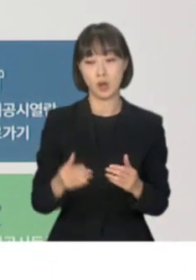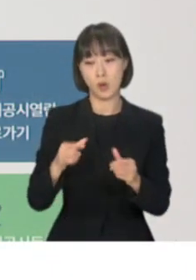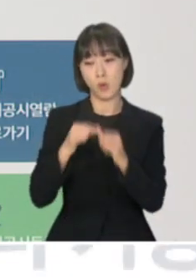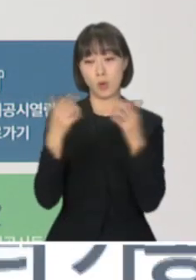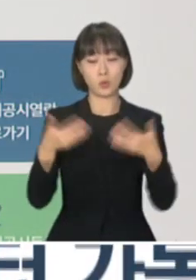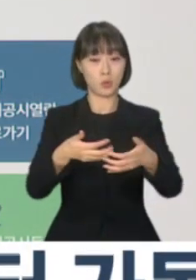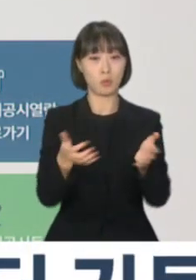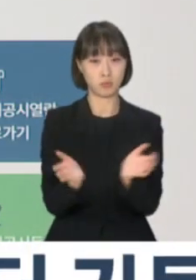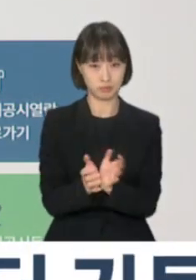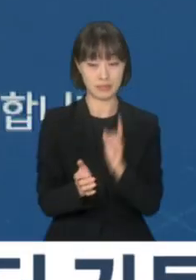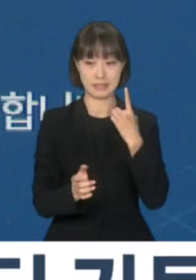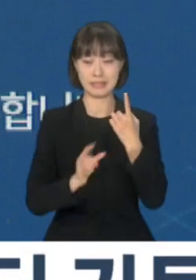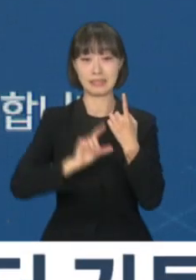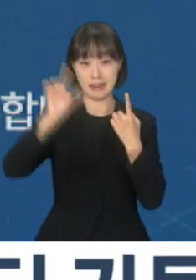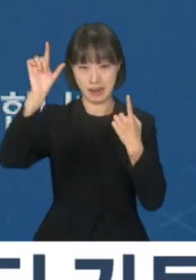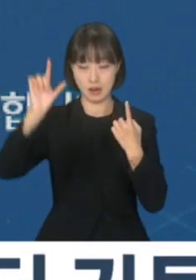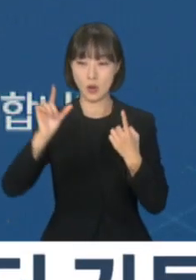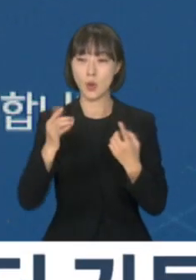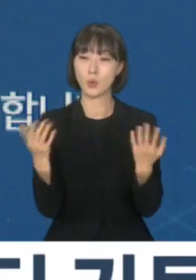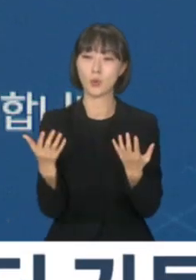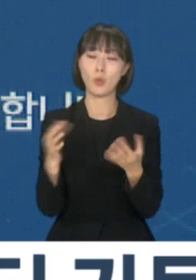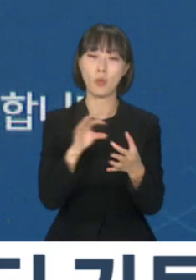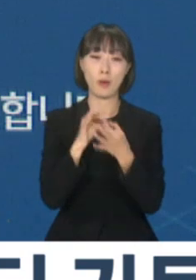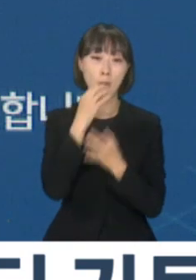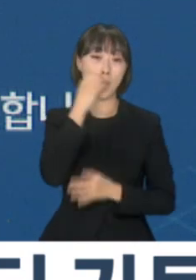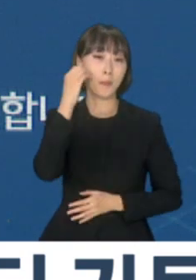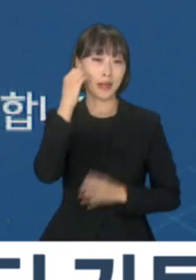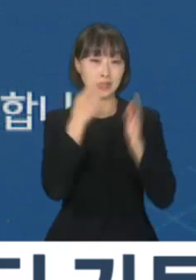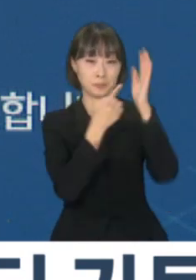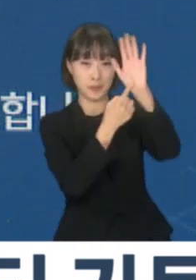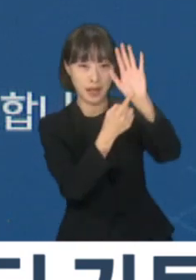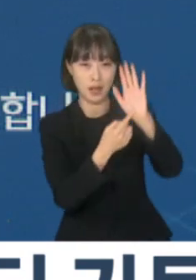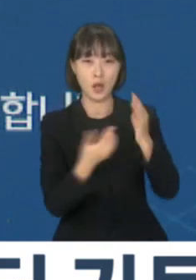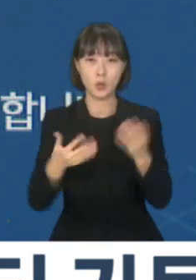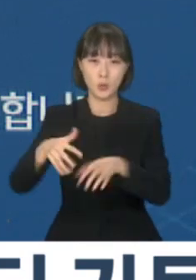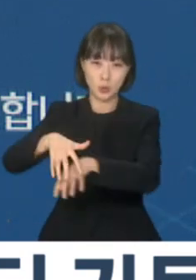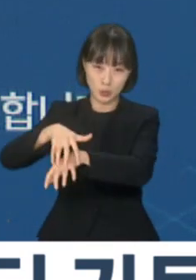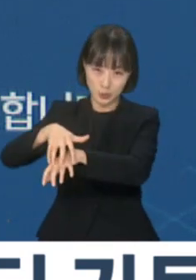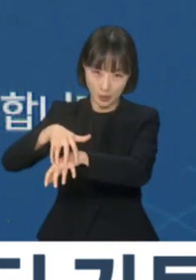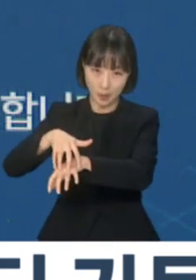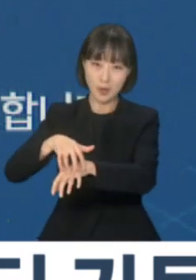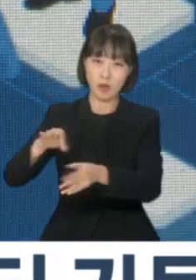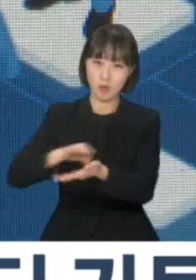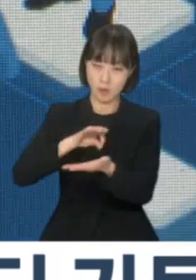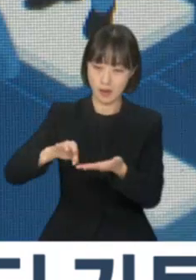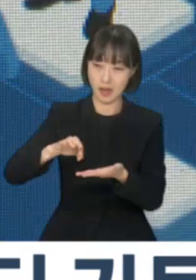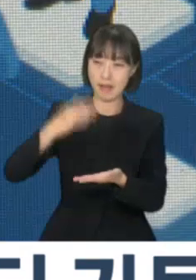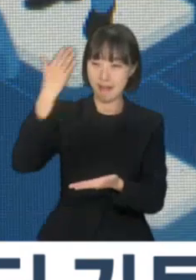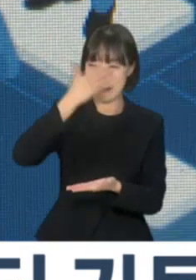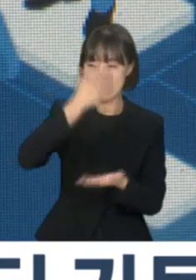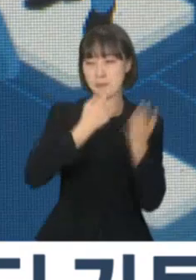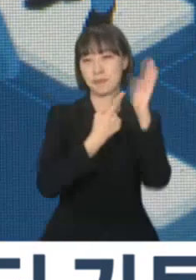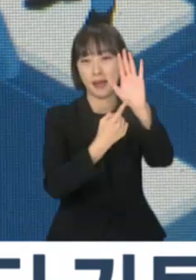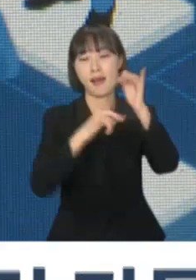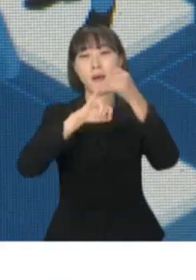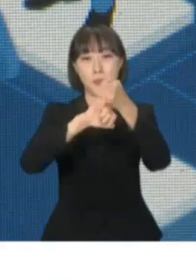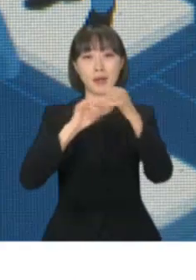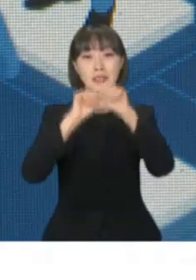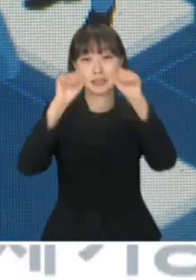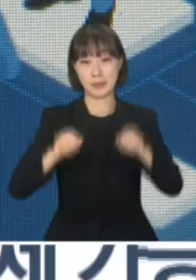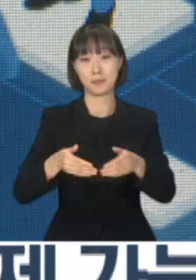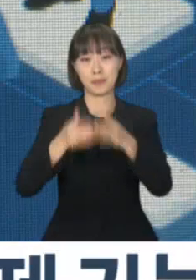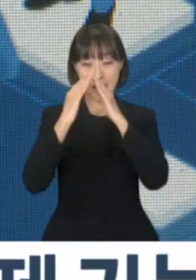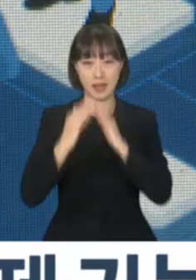고용노동부는 지난 1일 노동포털에서 노동조합 회계 공시 시스템 운영을 시작했습니다. 노조비는